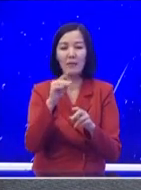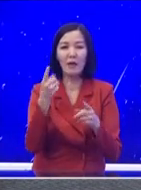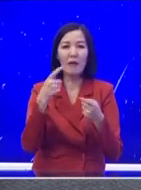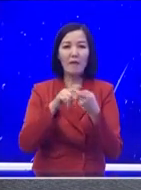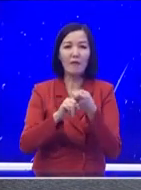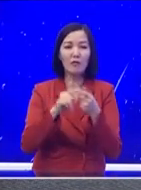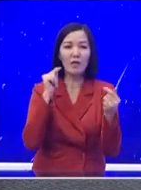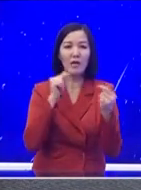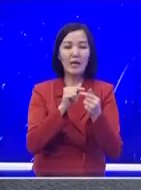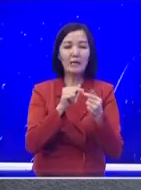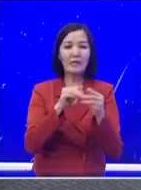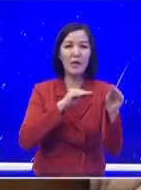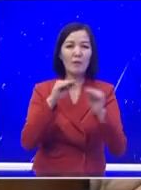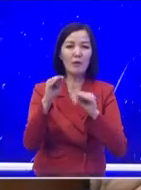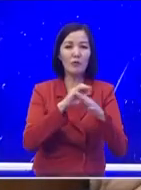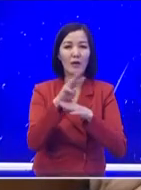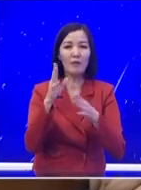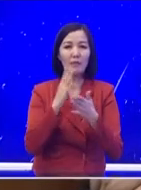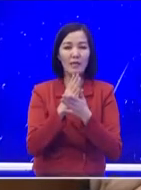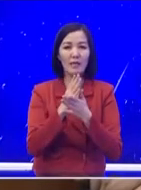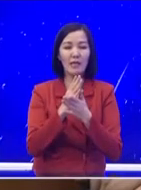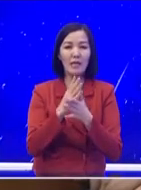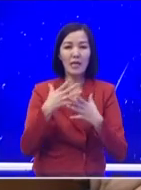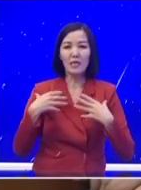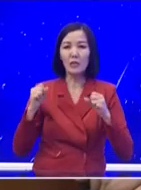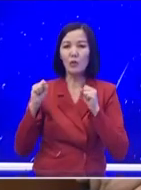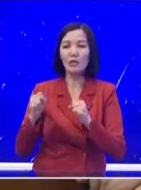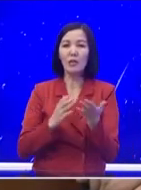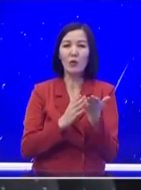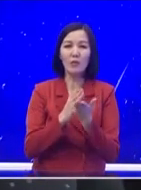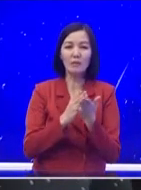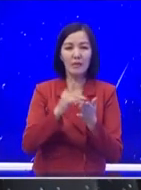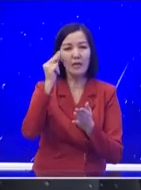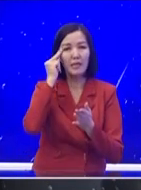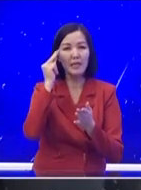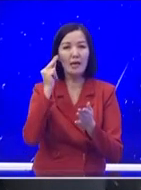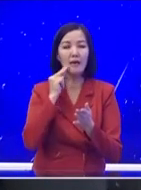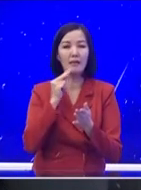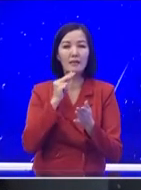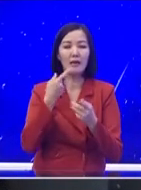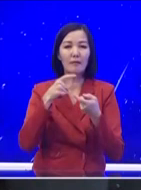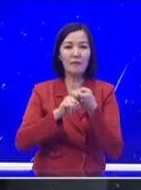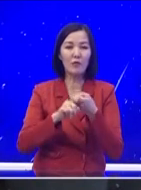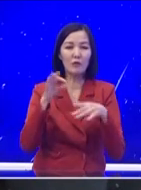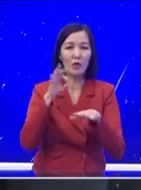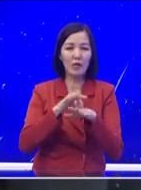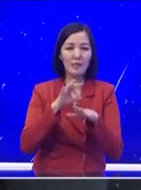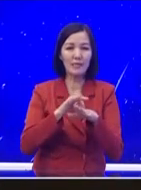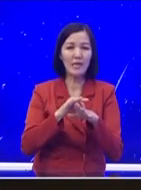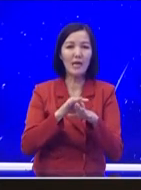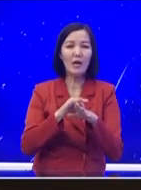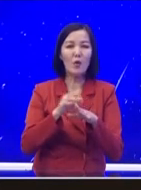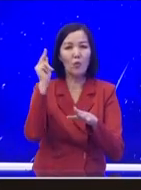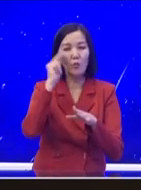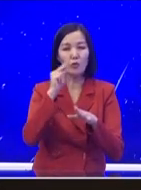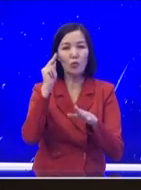вирусқа қарсы құралдармен қамтылған. Өңірдегі денсаулық сақтау қызметкерлері Қытай Халық Республикасынан тараған вирусқа байланысты